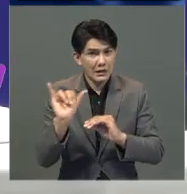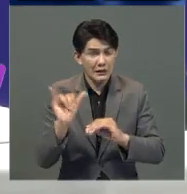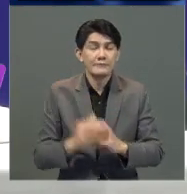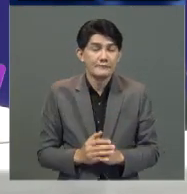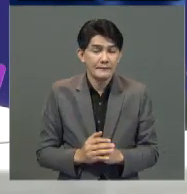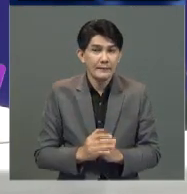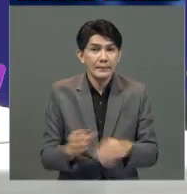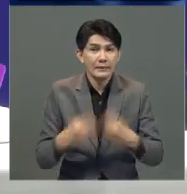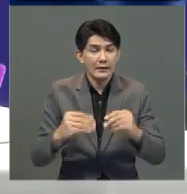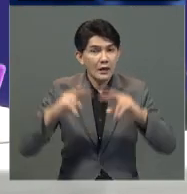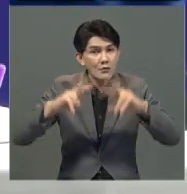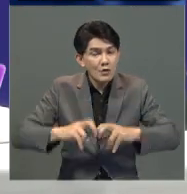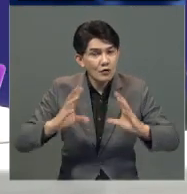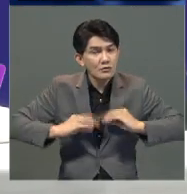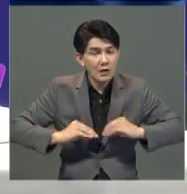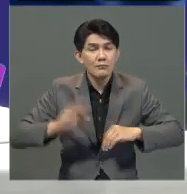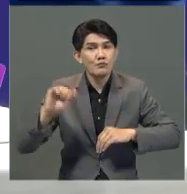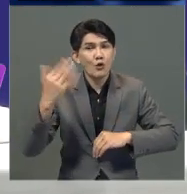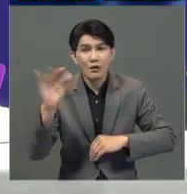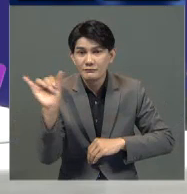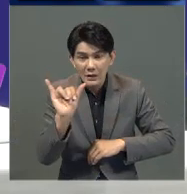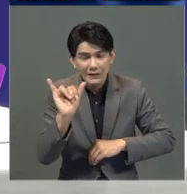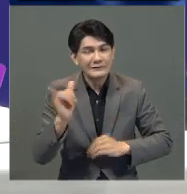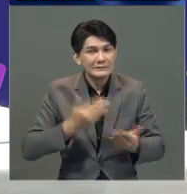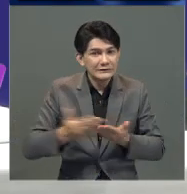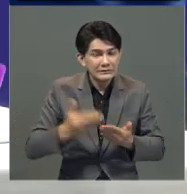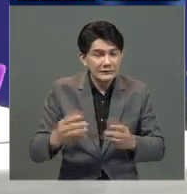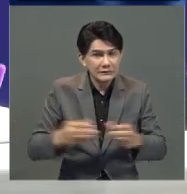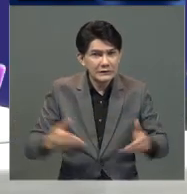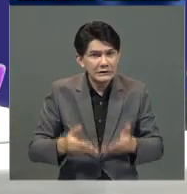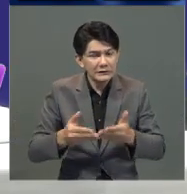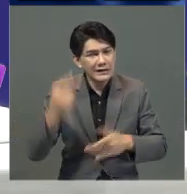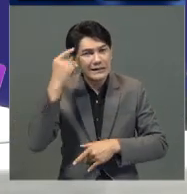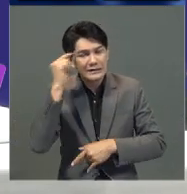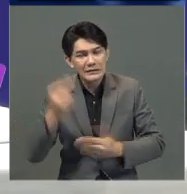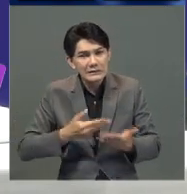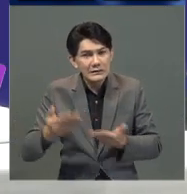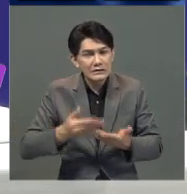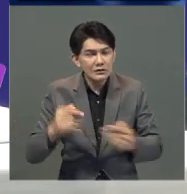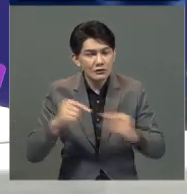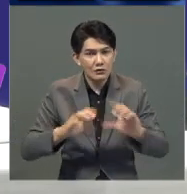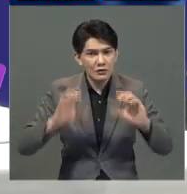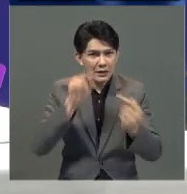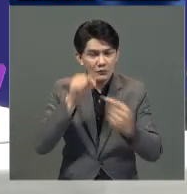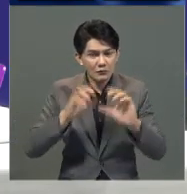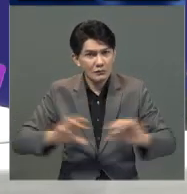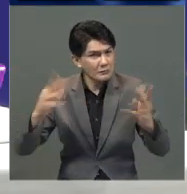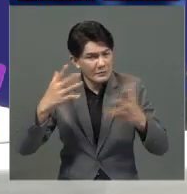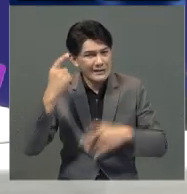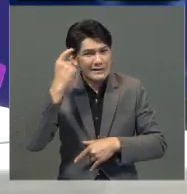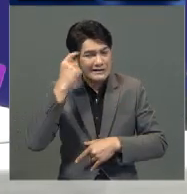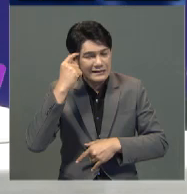รัฐสภาเพื่อให้พิจารณาเห็นชอบจึงเห็นว่าการจัดซื้อเรือดำน้ำไม่น่าจะใช่การจัดซื้อแบบรัฐต่อรัฐ